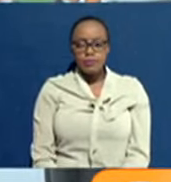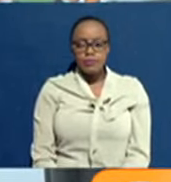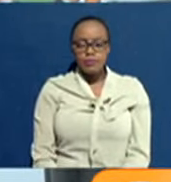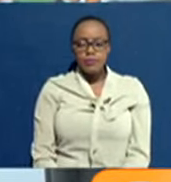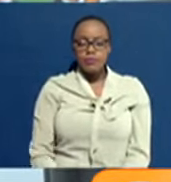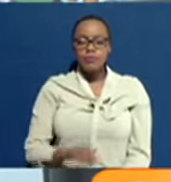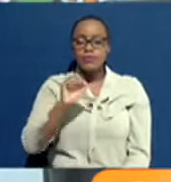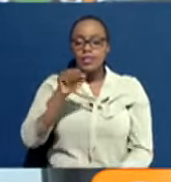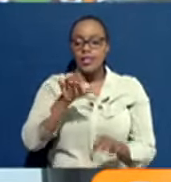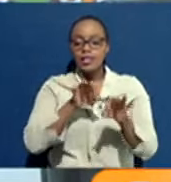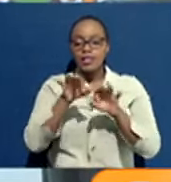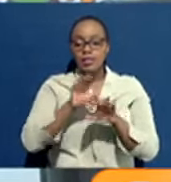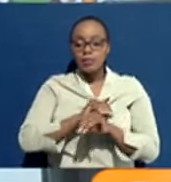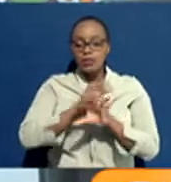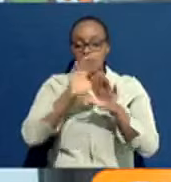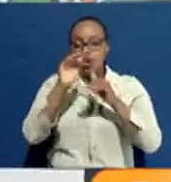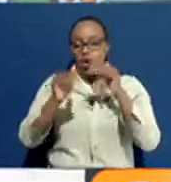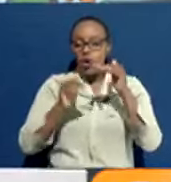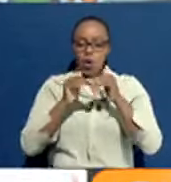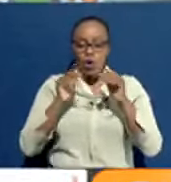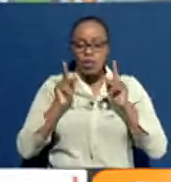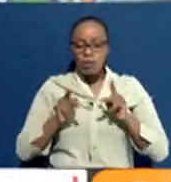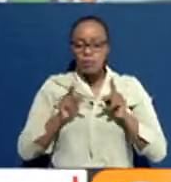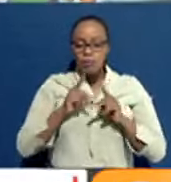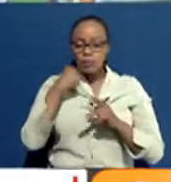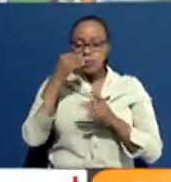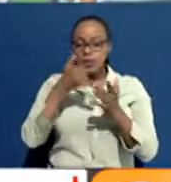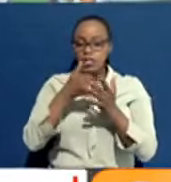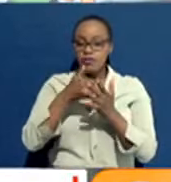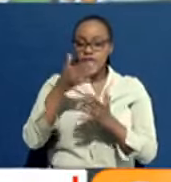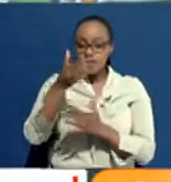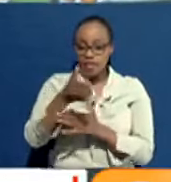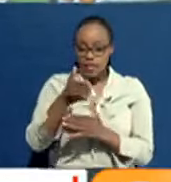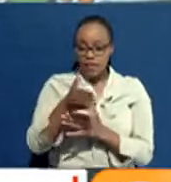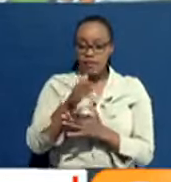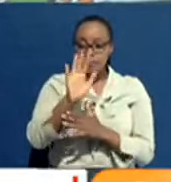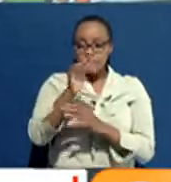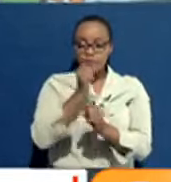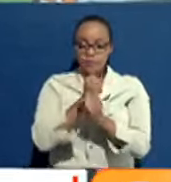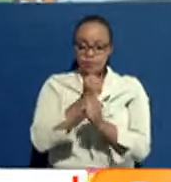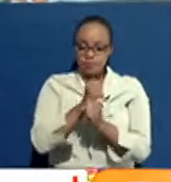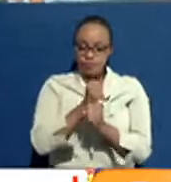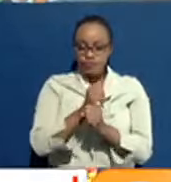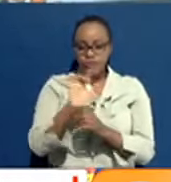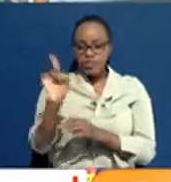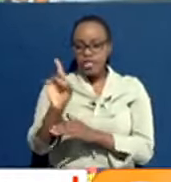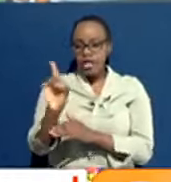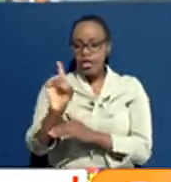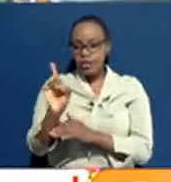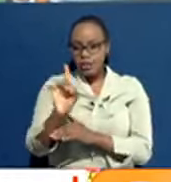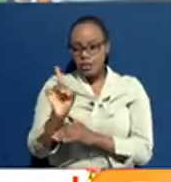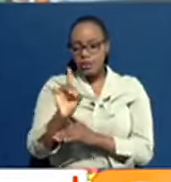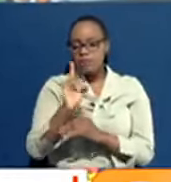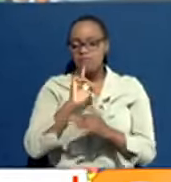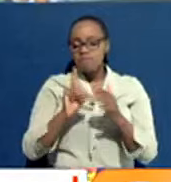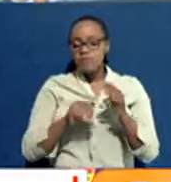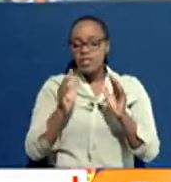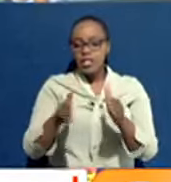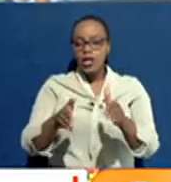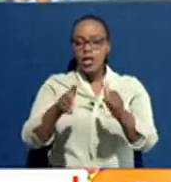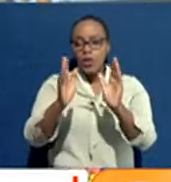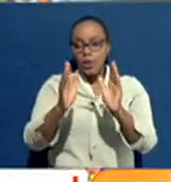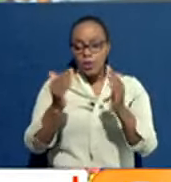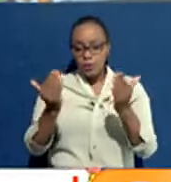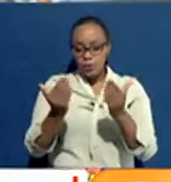Naweza kueleza jumla ya wananchi ama wale wote ambao wanahusika na shughuli zao katika jiji la Nairobi ya kwamba barabara